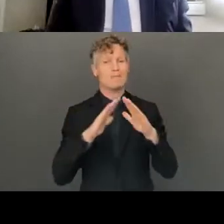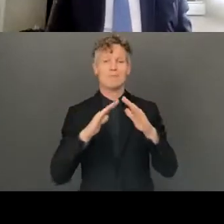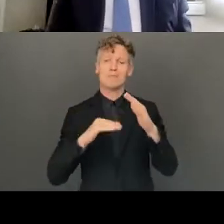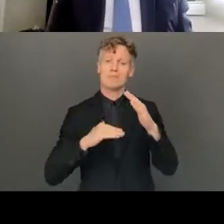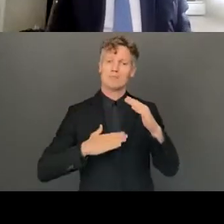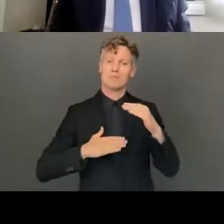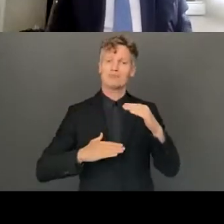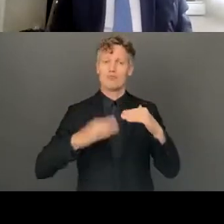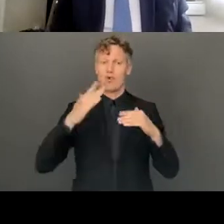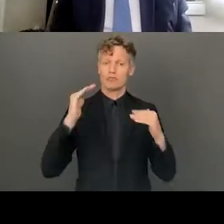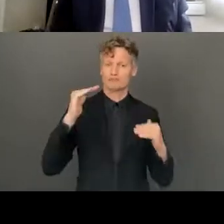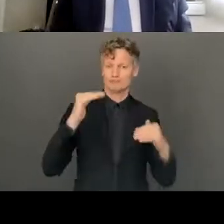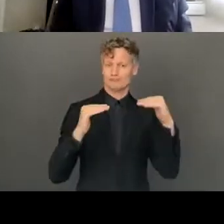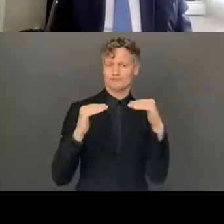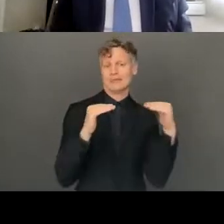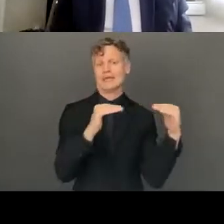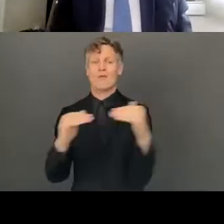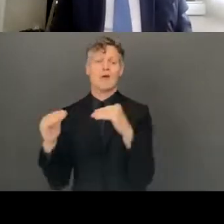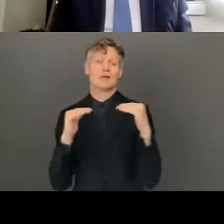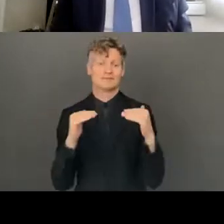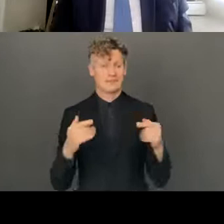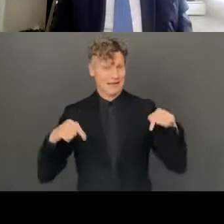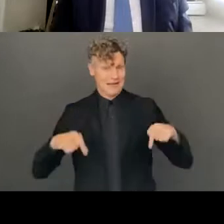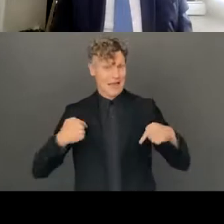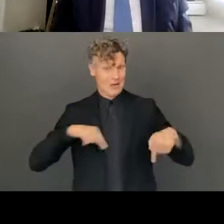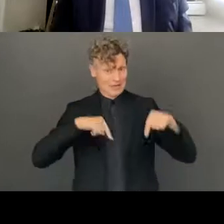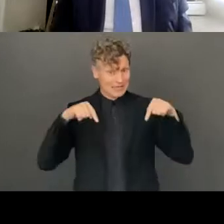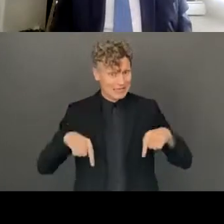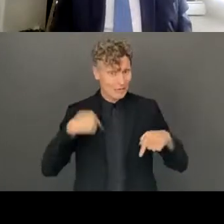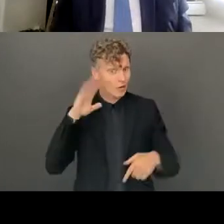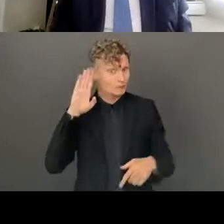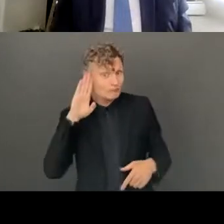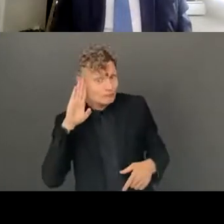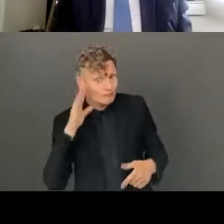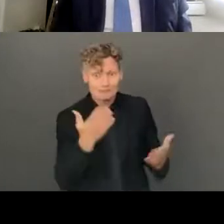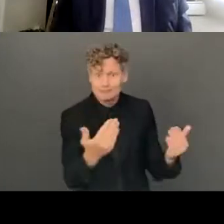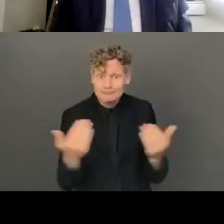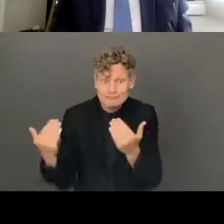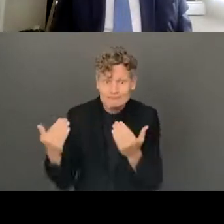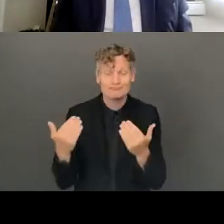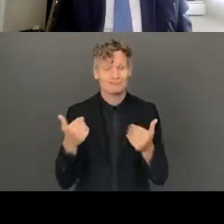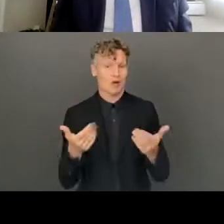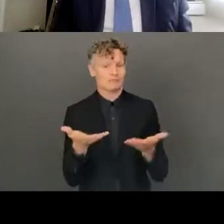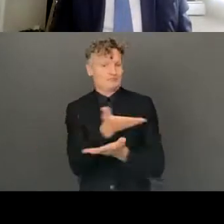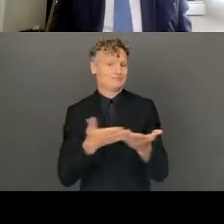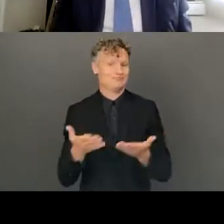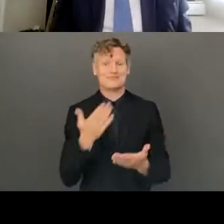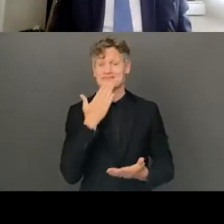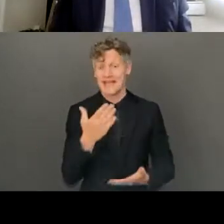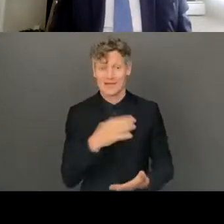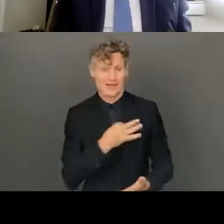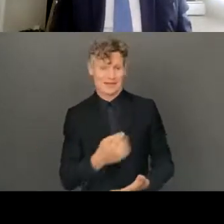hâte d'entendre vos points, vos avis, avoir vos contributions. Donc, merci beaucoup encore une fois de m'avoir invité. Merci,